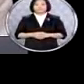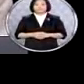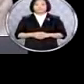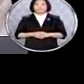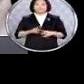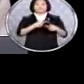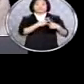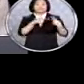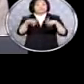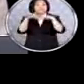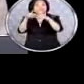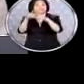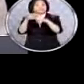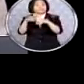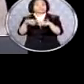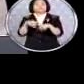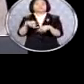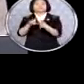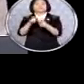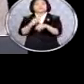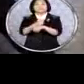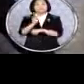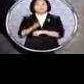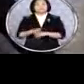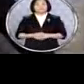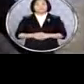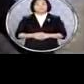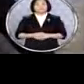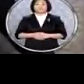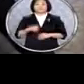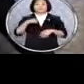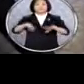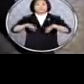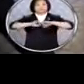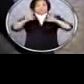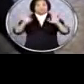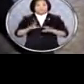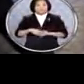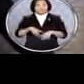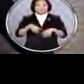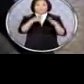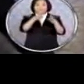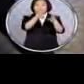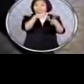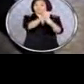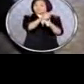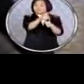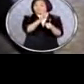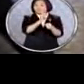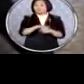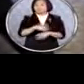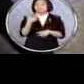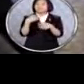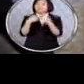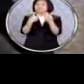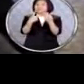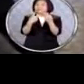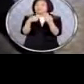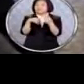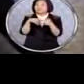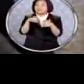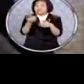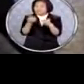请蔡英文女士回答，时间是1分30秒。 首先我要告诉马总统说，你说九二共识就